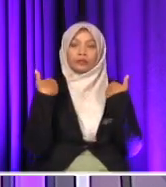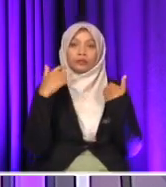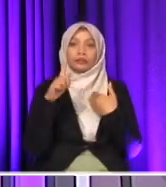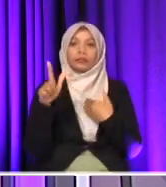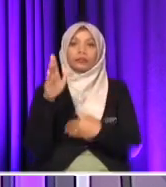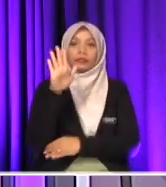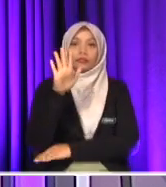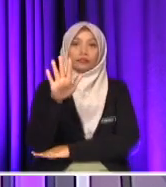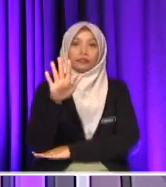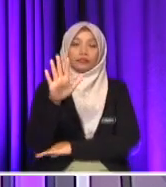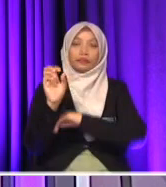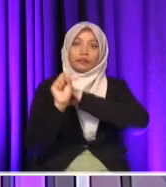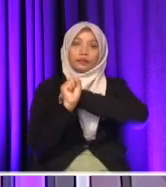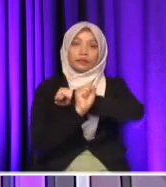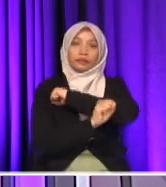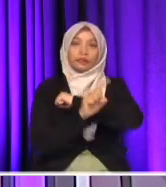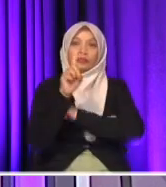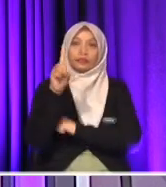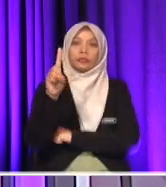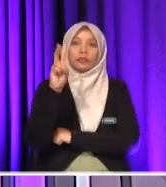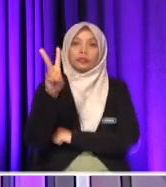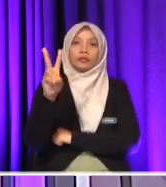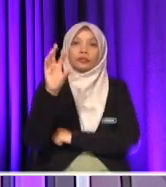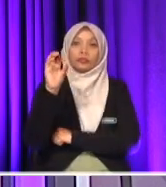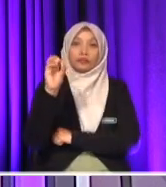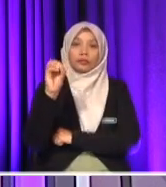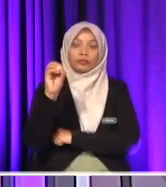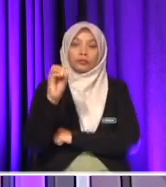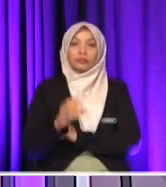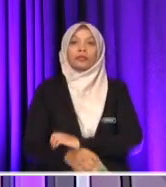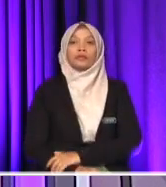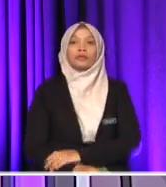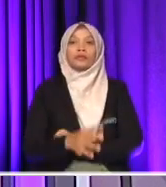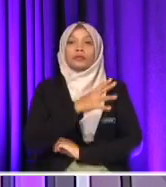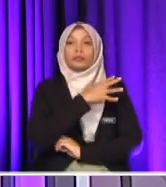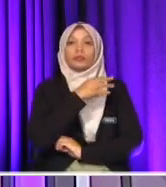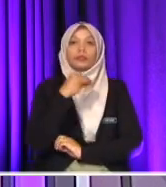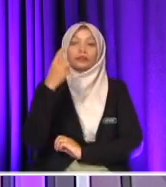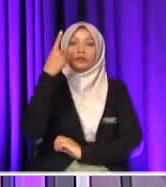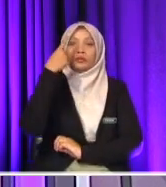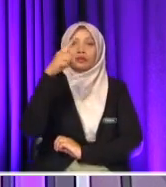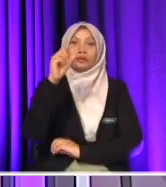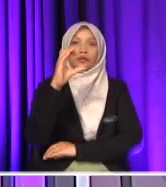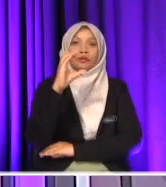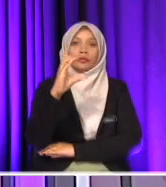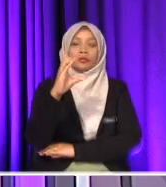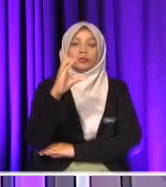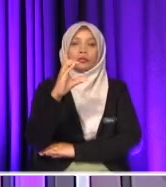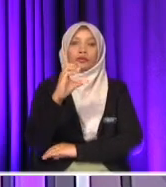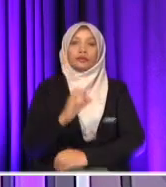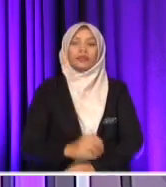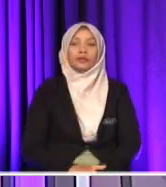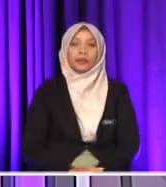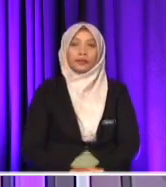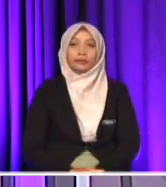5 sudut dia adalah 120 darjah. Okey. Dan untuk C, okey, untuk C dah hilang pula C saya ni.